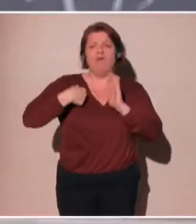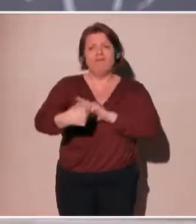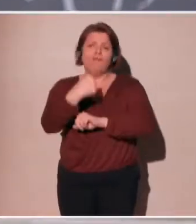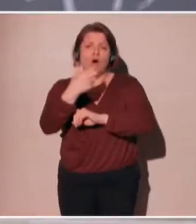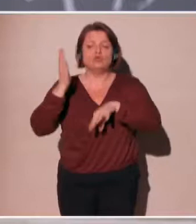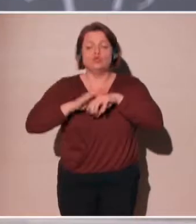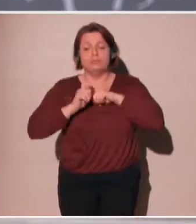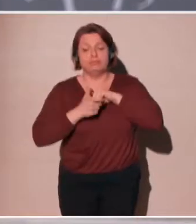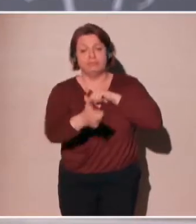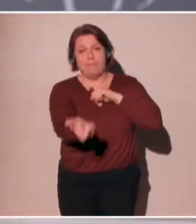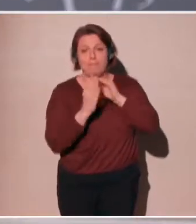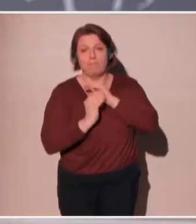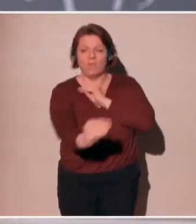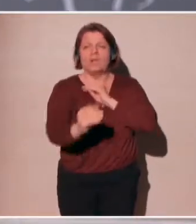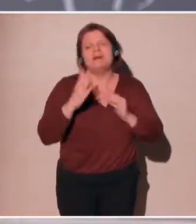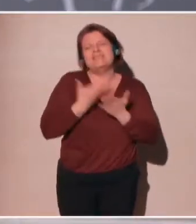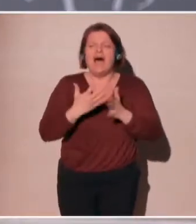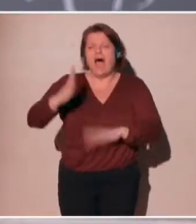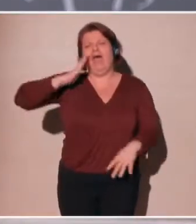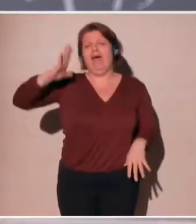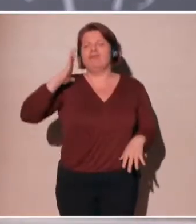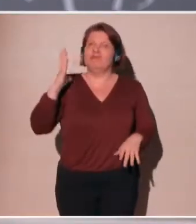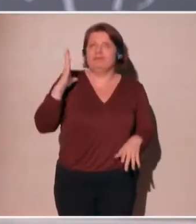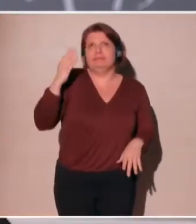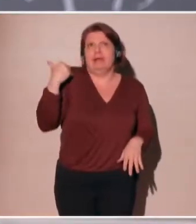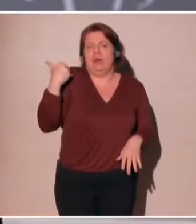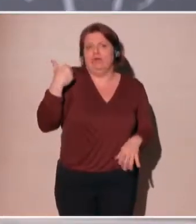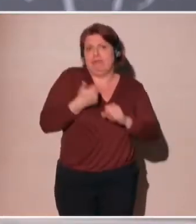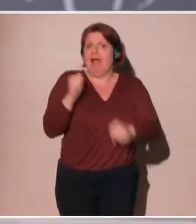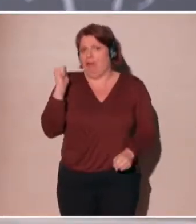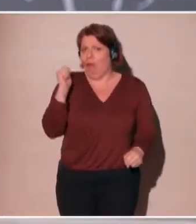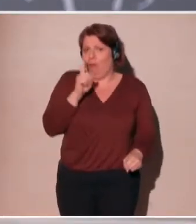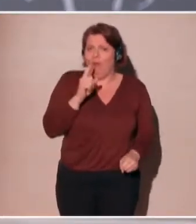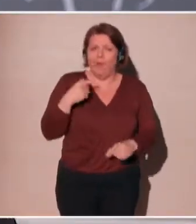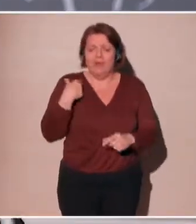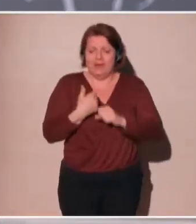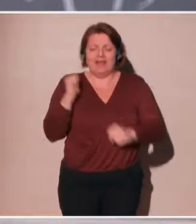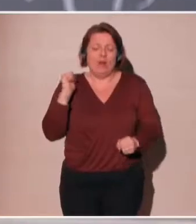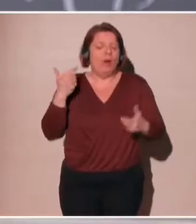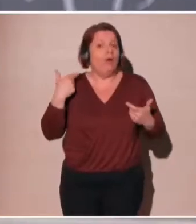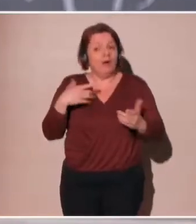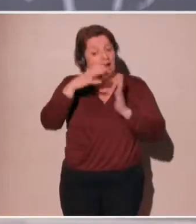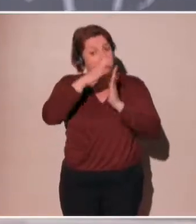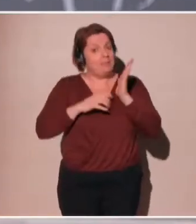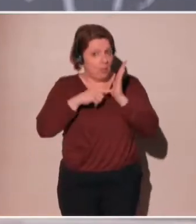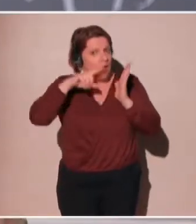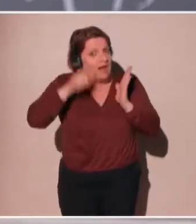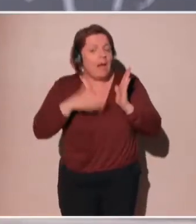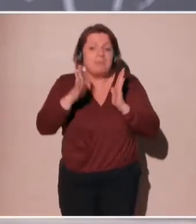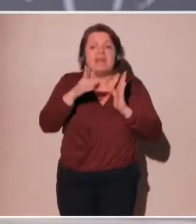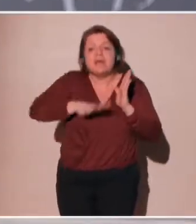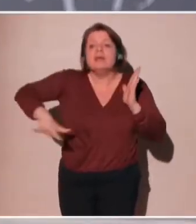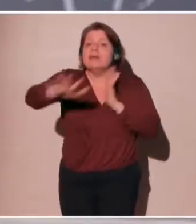après. C'était il y a longtemps. En fait, c'est pas si longtemps que ça, c'était juste il y a un an. Là, non seulement on a un rapport, mais la présence